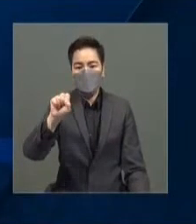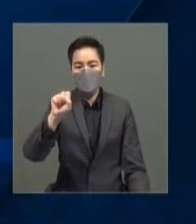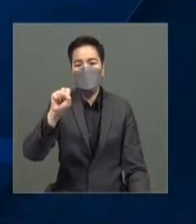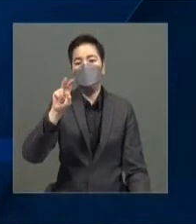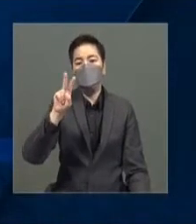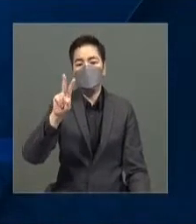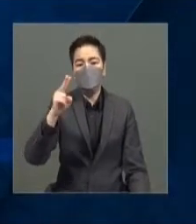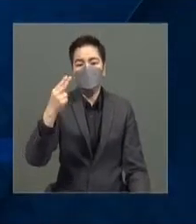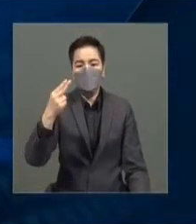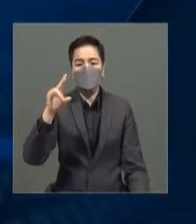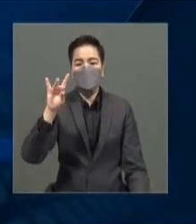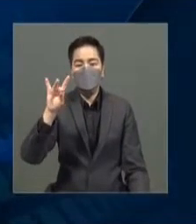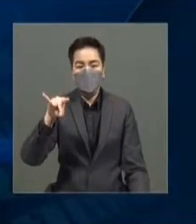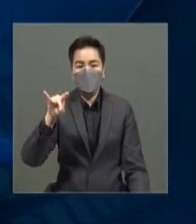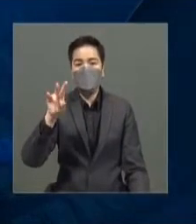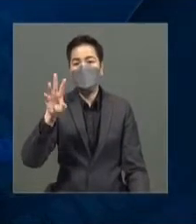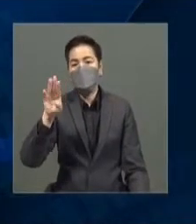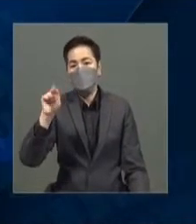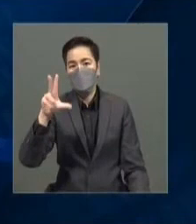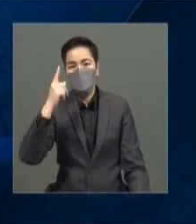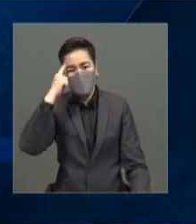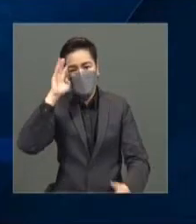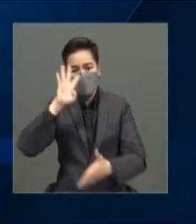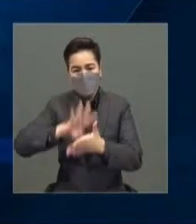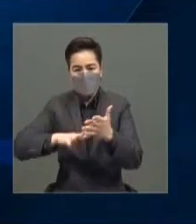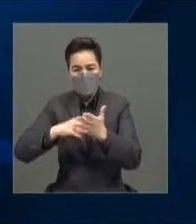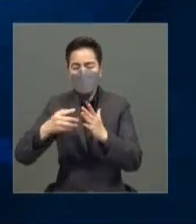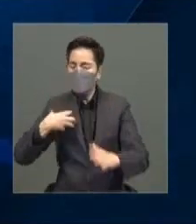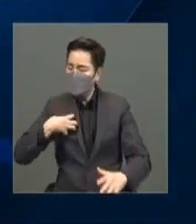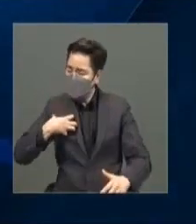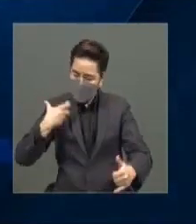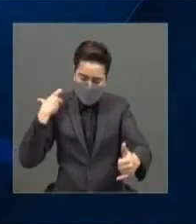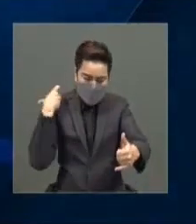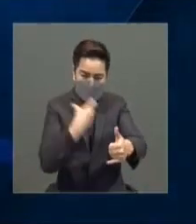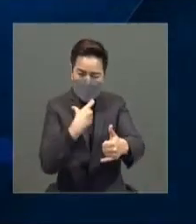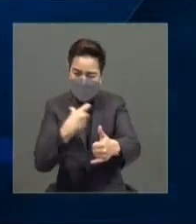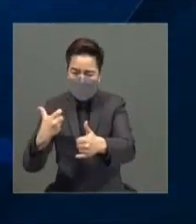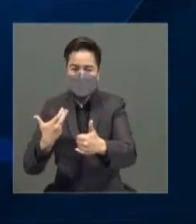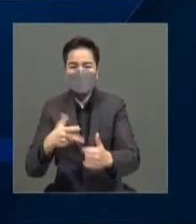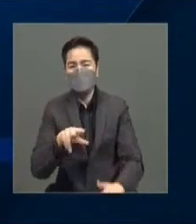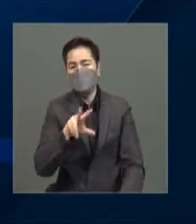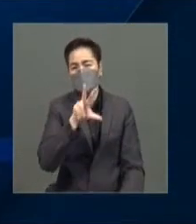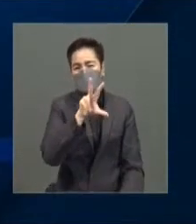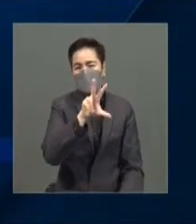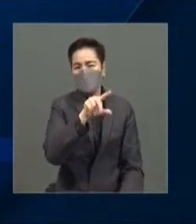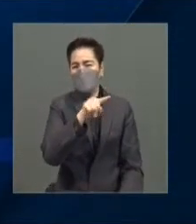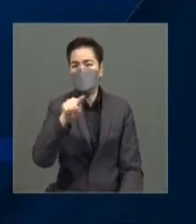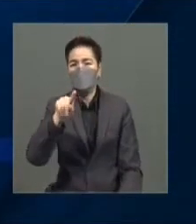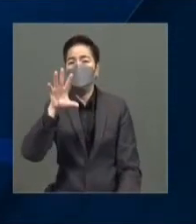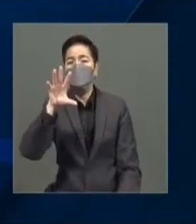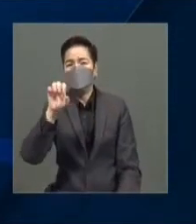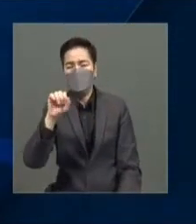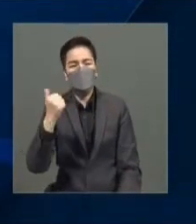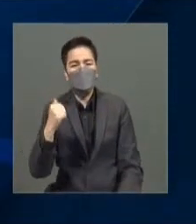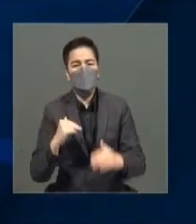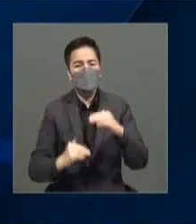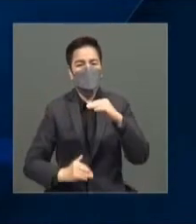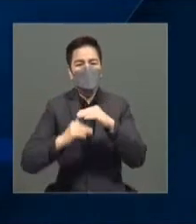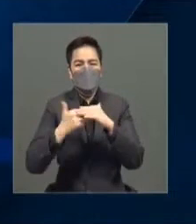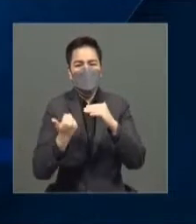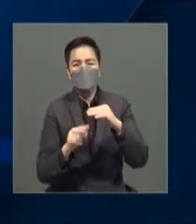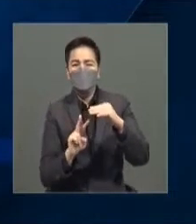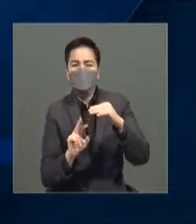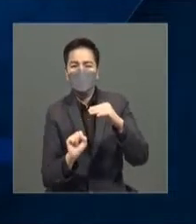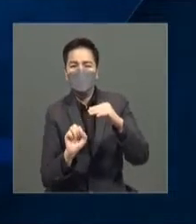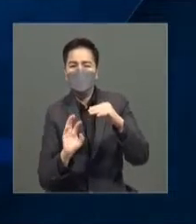11,328,043 โดสนะคะซึ่งเป้าที่จริงเนี่ยเราอยากจะฉีดให้ได้ 3-500,000 นะคะตอนนี้ก็ยังน้อย